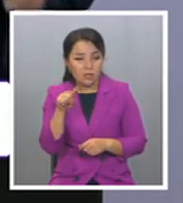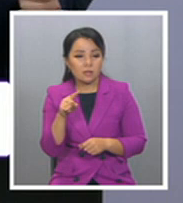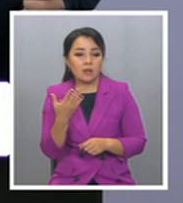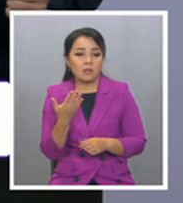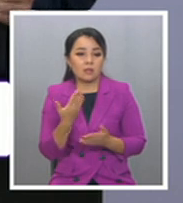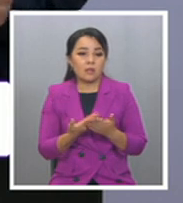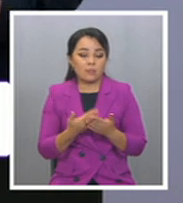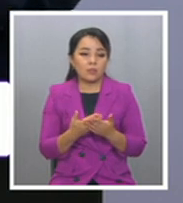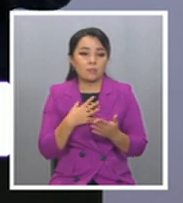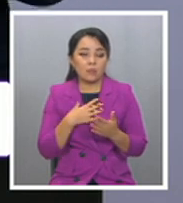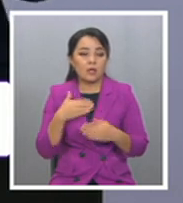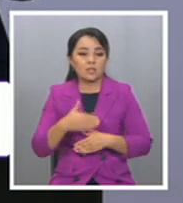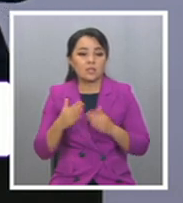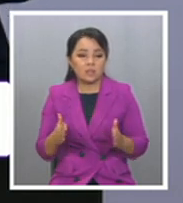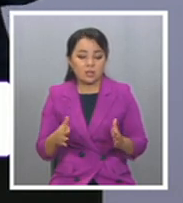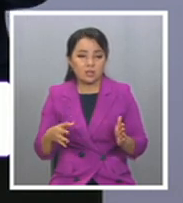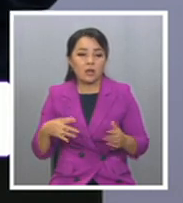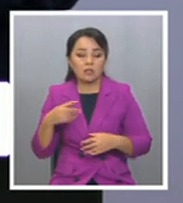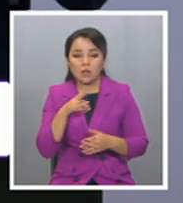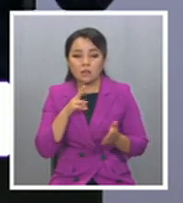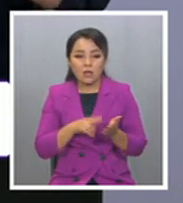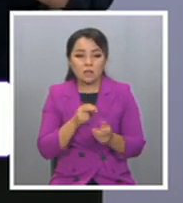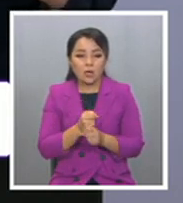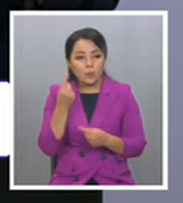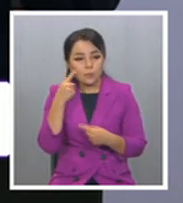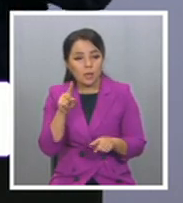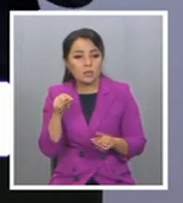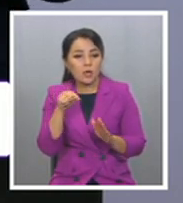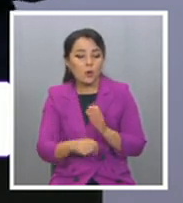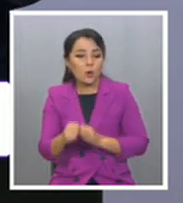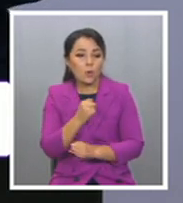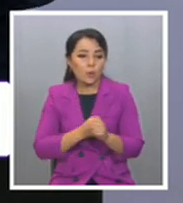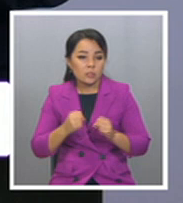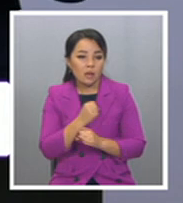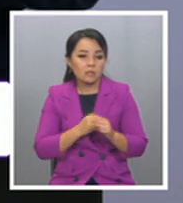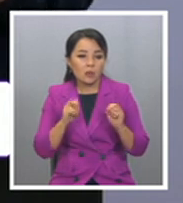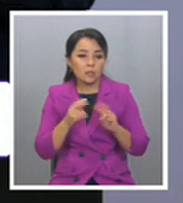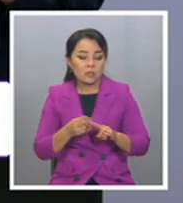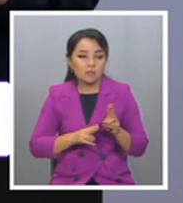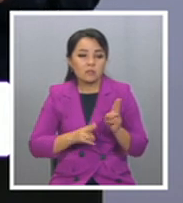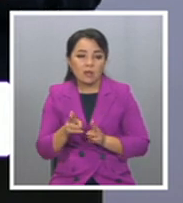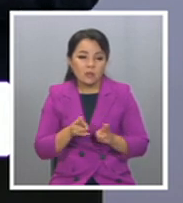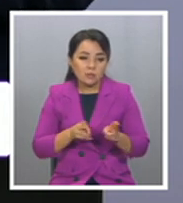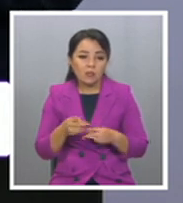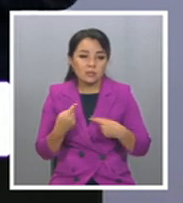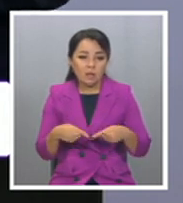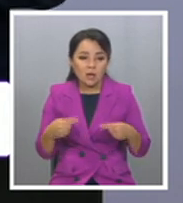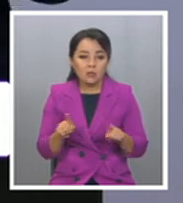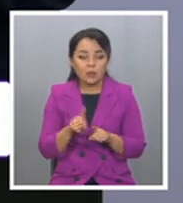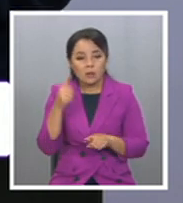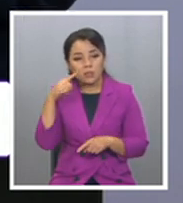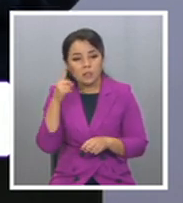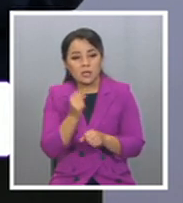қоса генераторлардың ойлап табылуы, іштен қозғалатын қозғалтқыштар, яғни двигательдердің шығарылуы